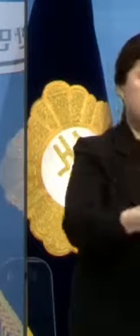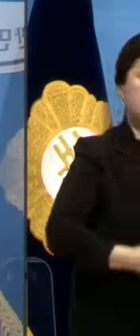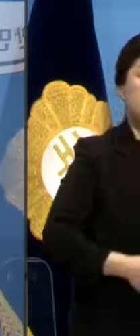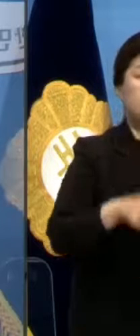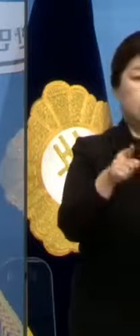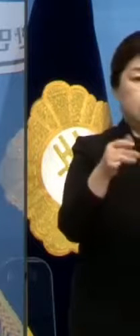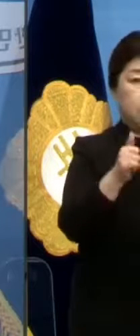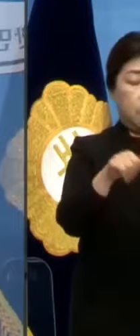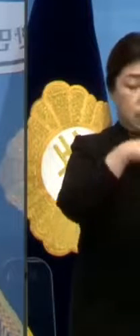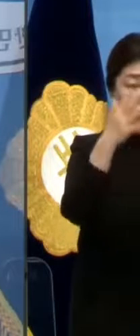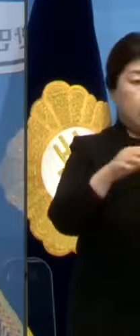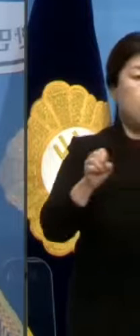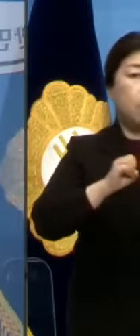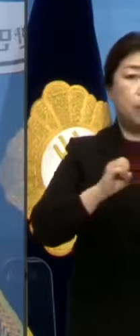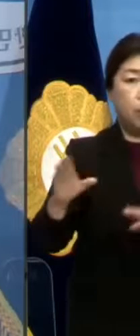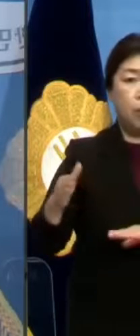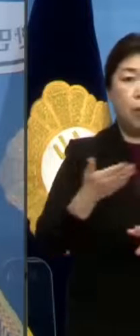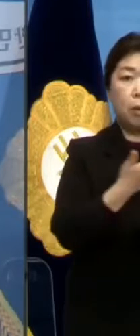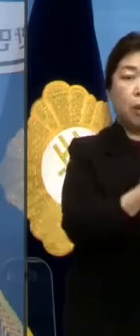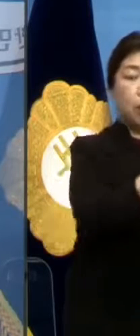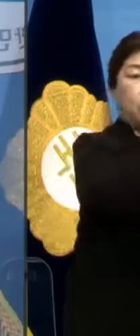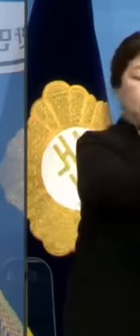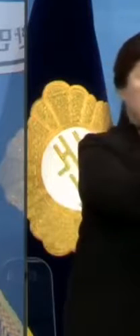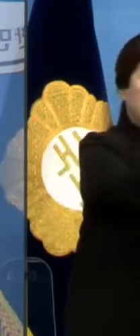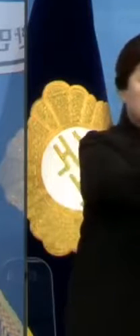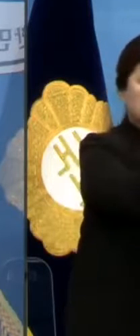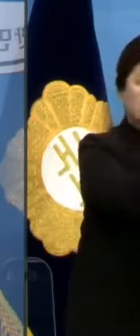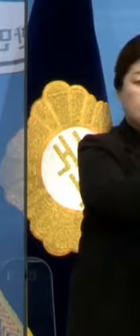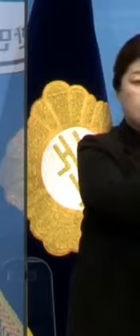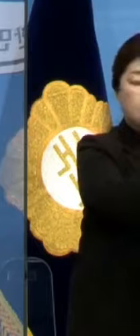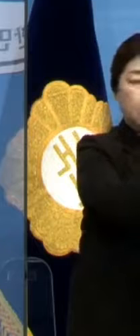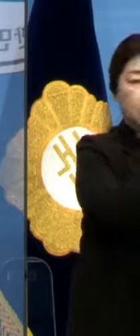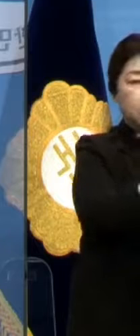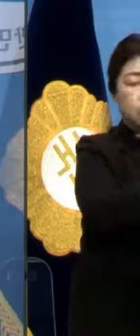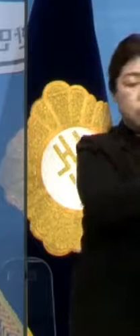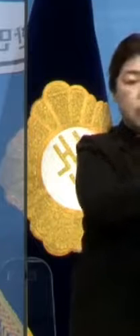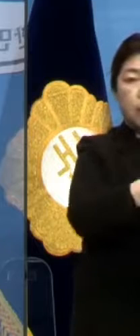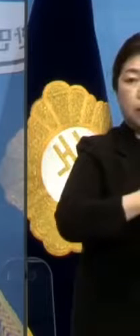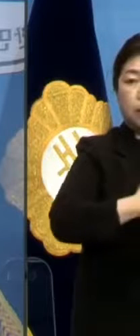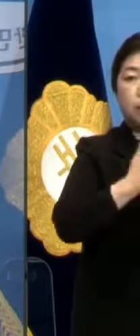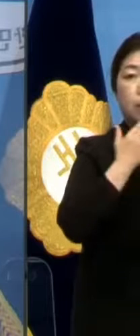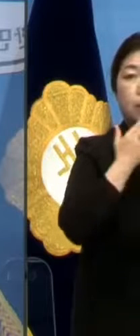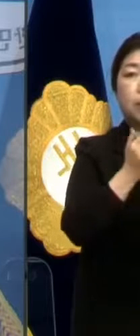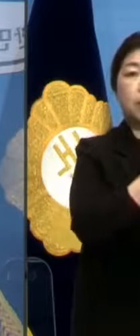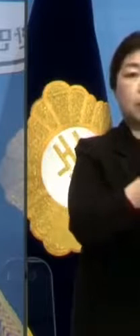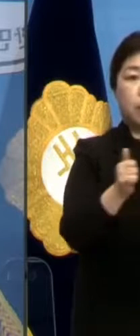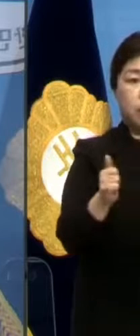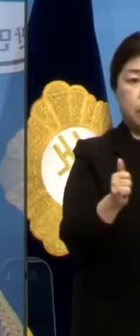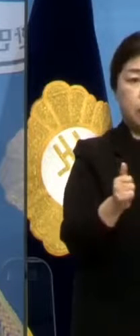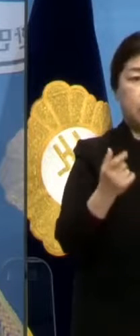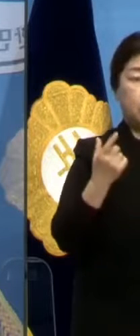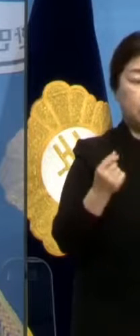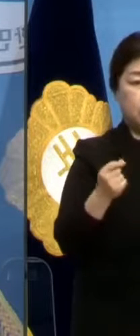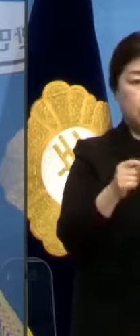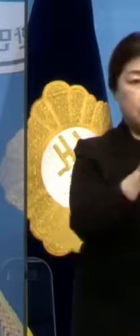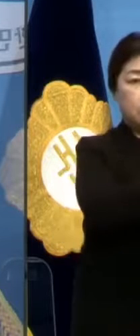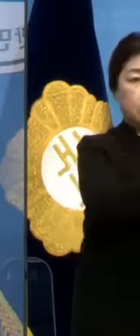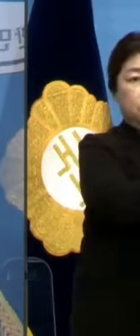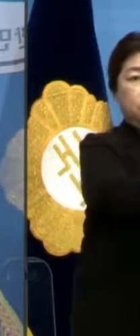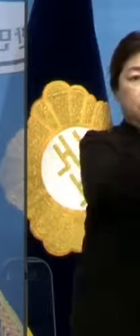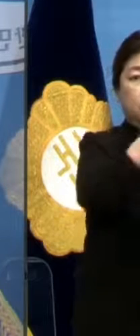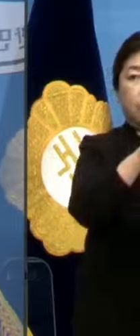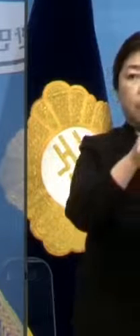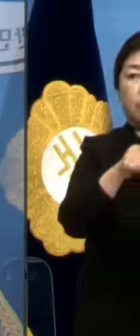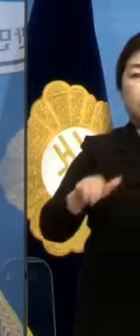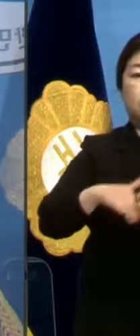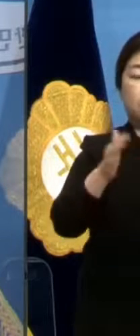다 버리고 외부에서 정체성 논란이 있는 사람들을 마치 구국의